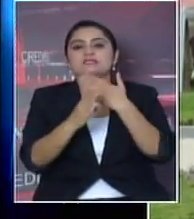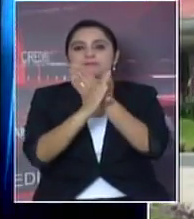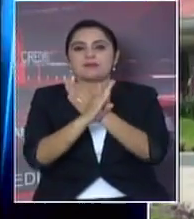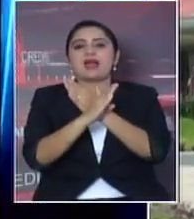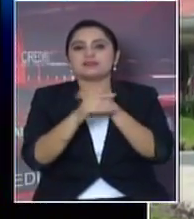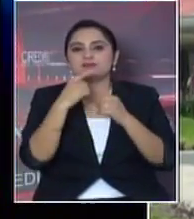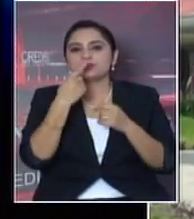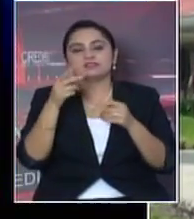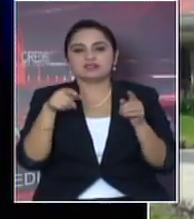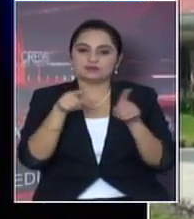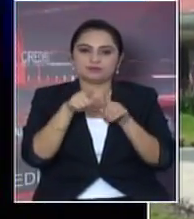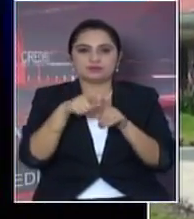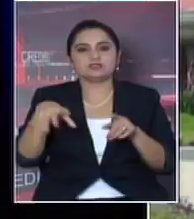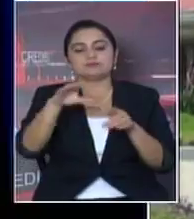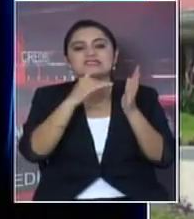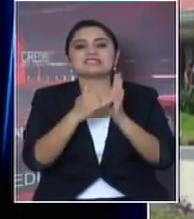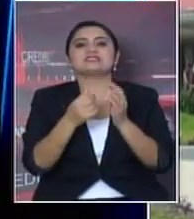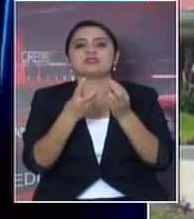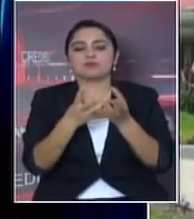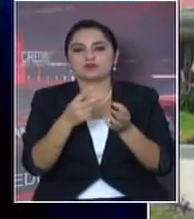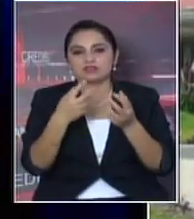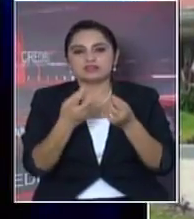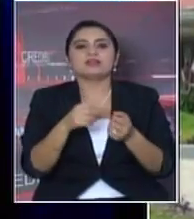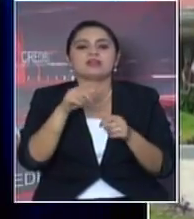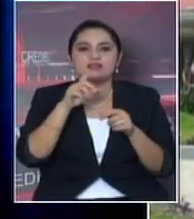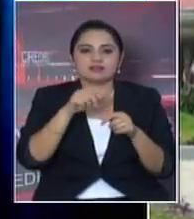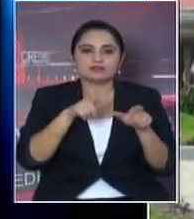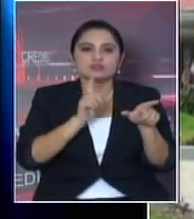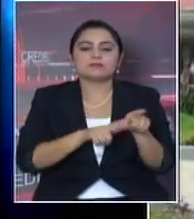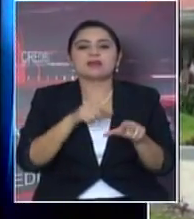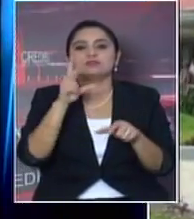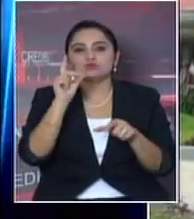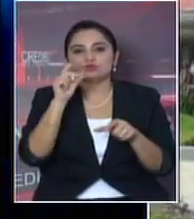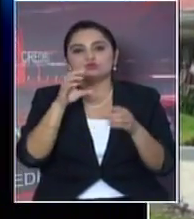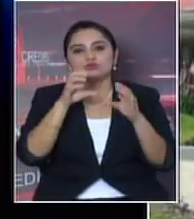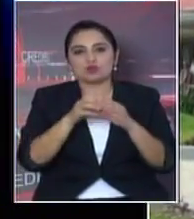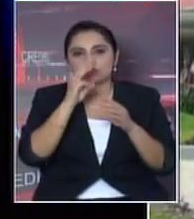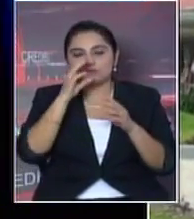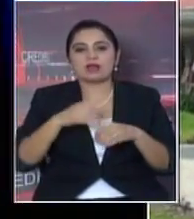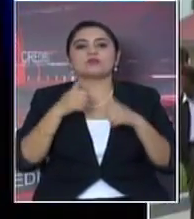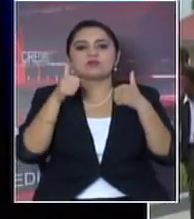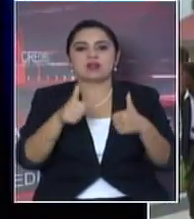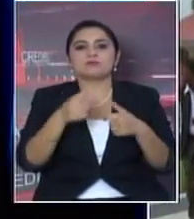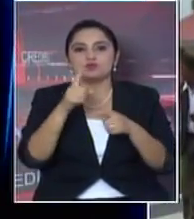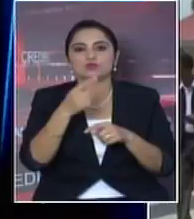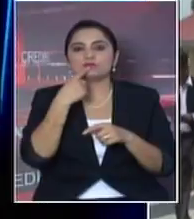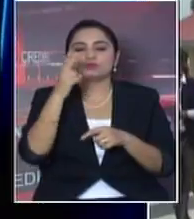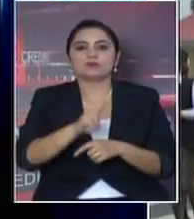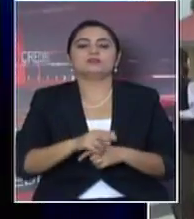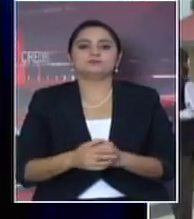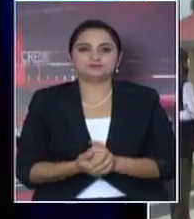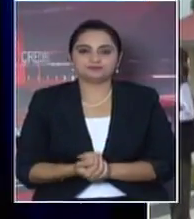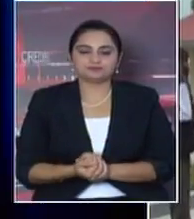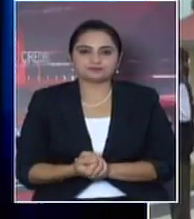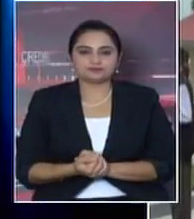पनि समग्र सिट सङ्ख्याको आधारमा एमाले दोस्रो स्थानमा रहनु सुखद भएको निष्कर्ष बैठकले निकालेको